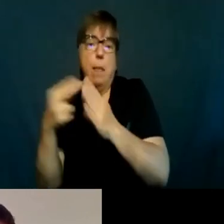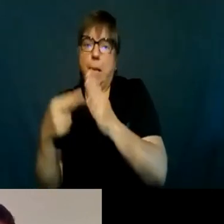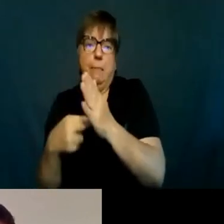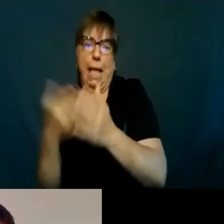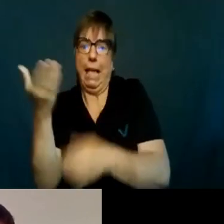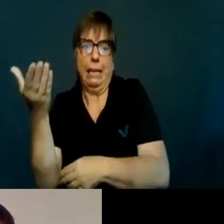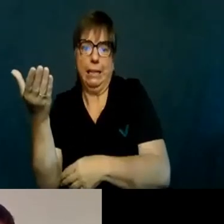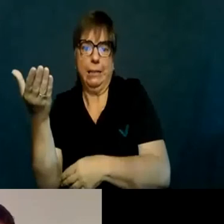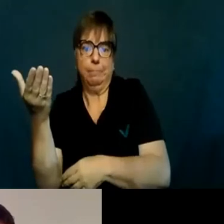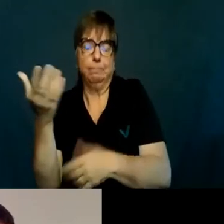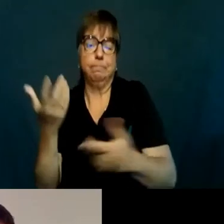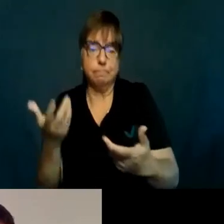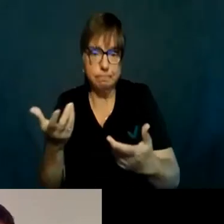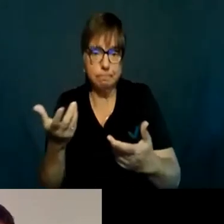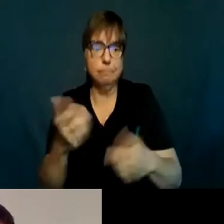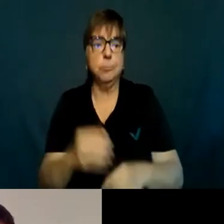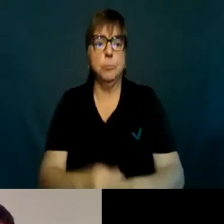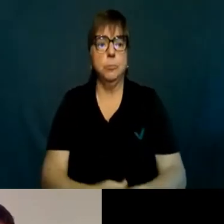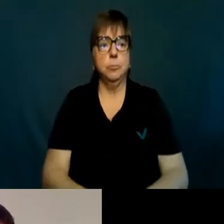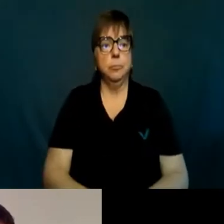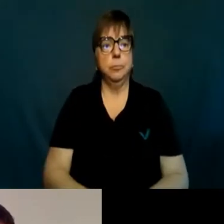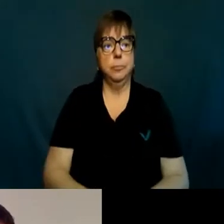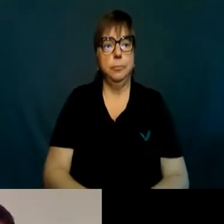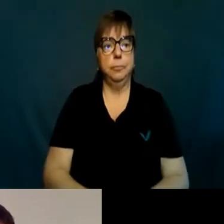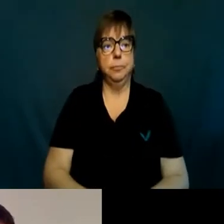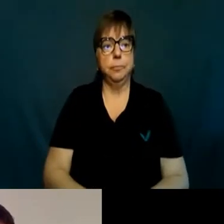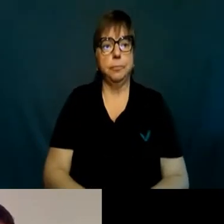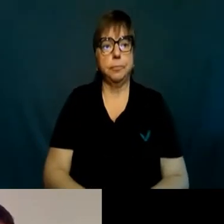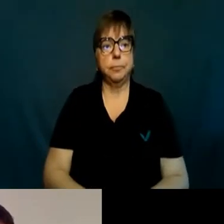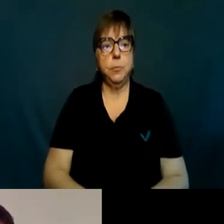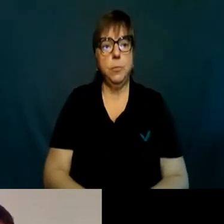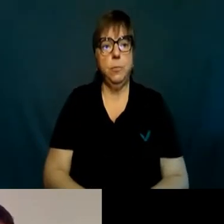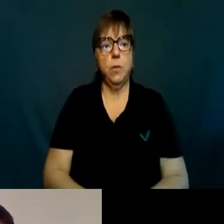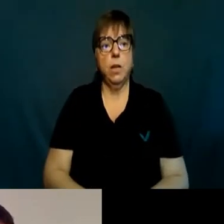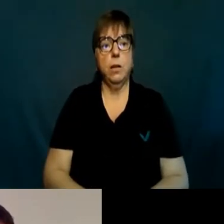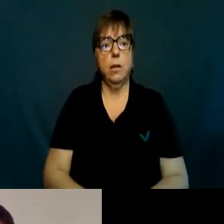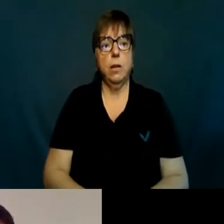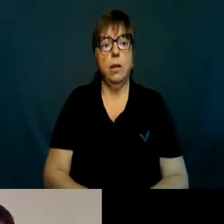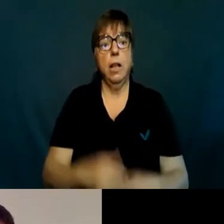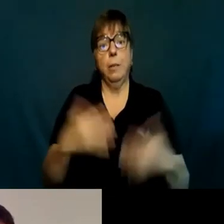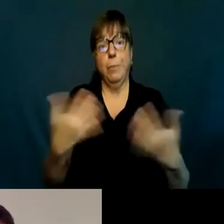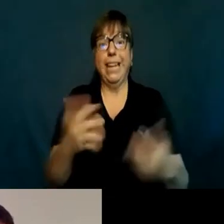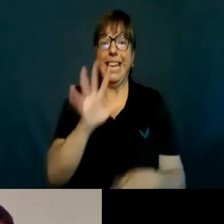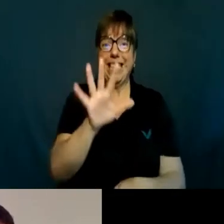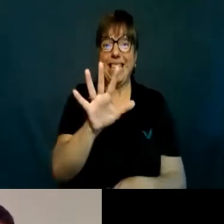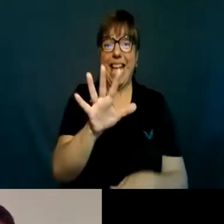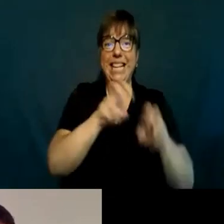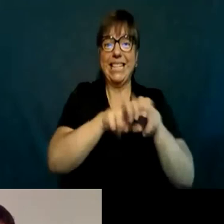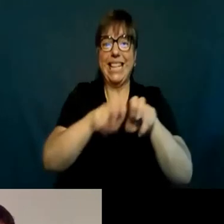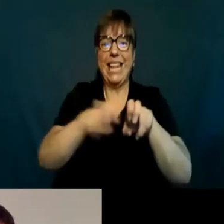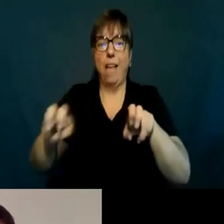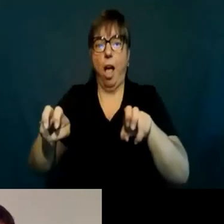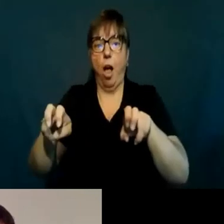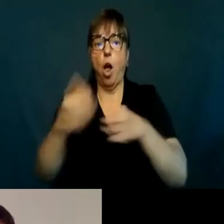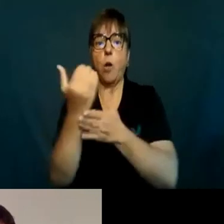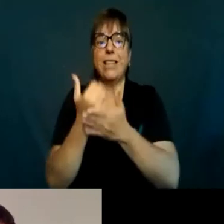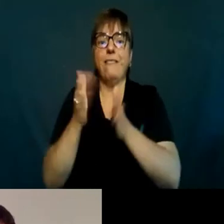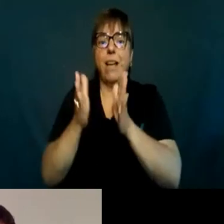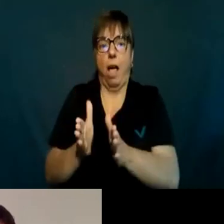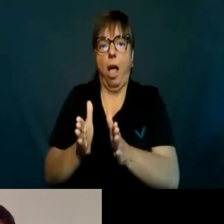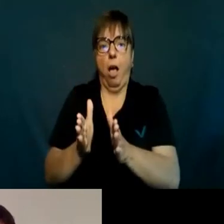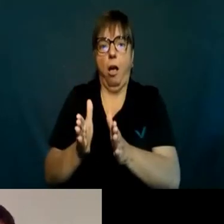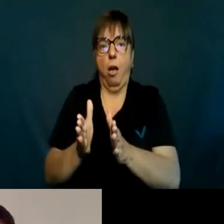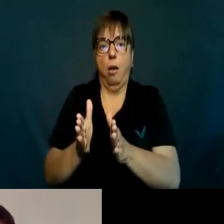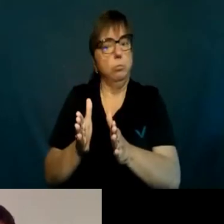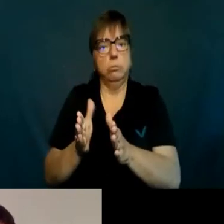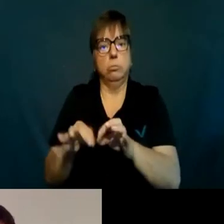donc au Sénat. Et c'est ce qui a permis à ces cinq sénateurs conservateurs de mettre